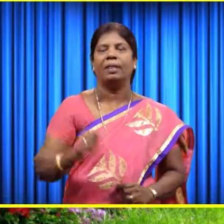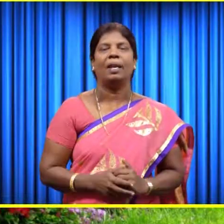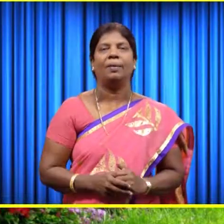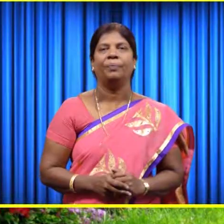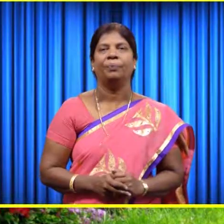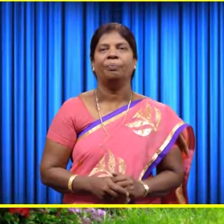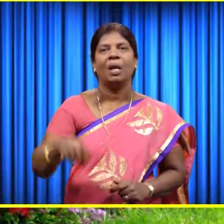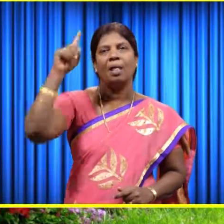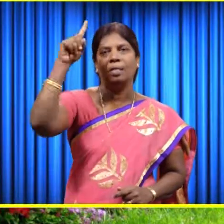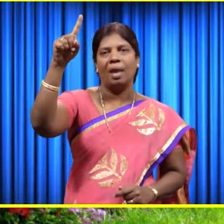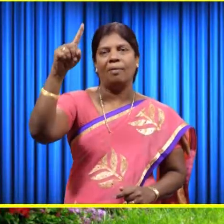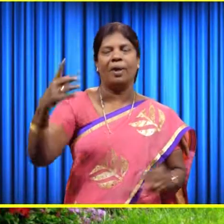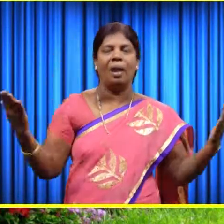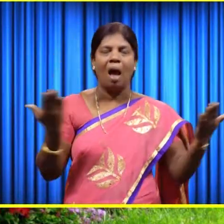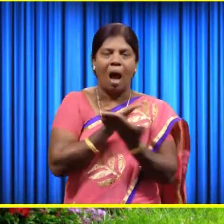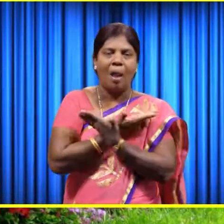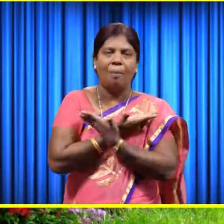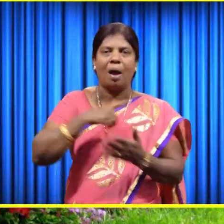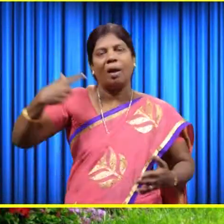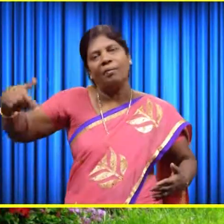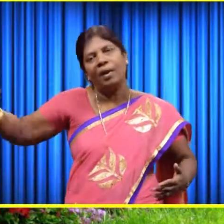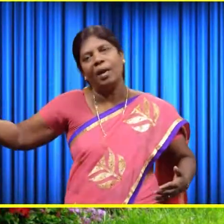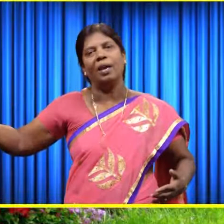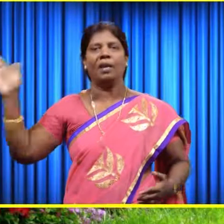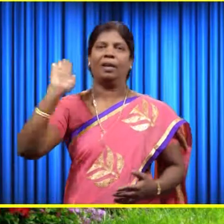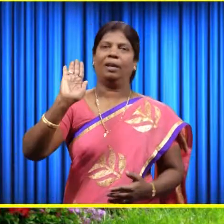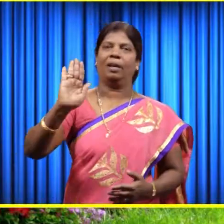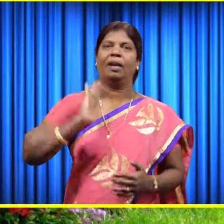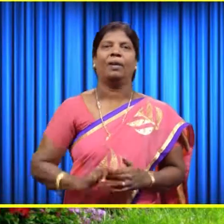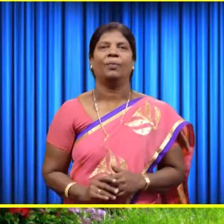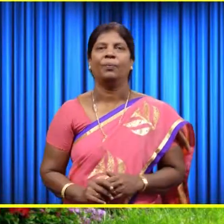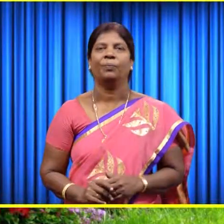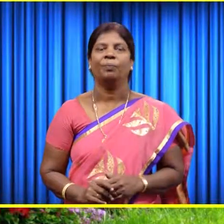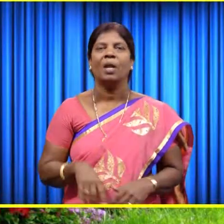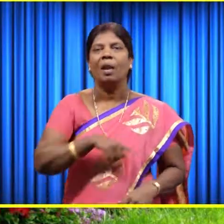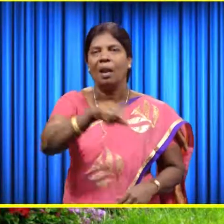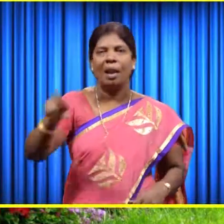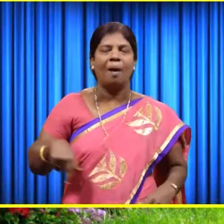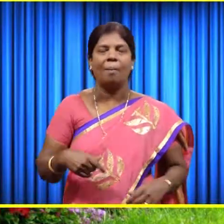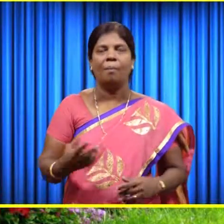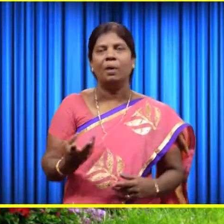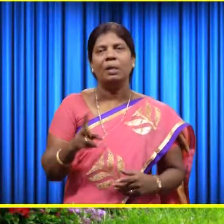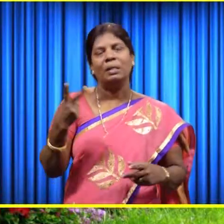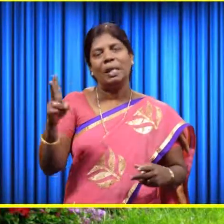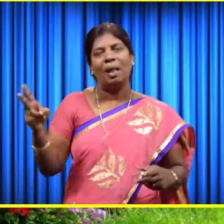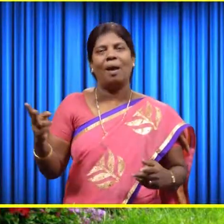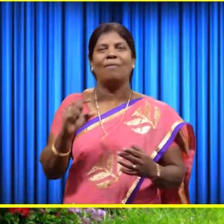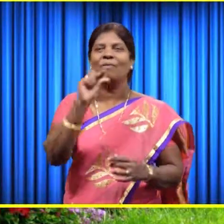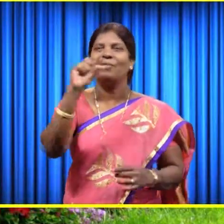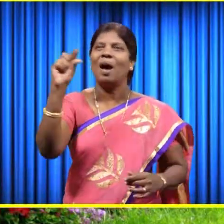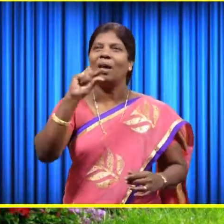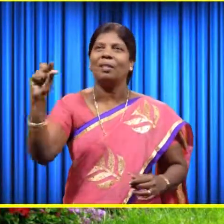8வது வசனத்தில் தேவன் அன்பாகவே இருக்கிறார் என்று சொல்லுகிறது. நாம் பல இடங்களிலே சில நேரங்களில்